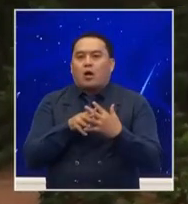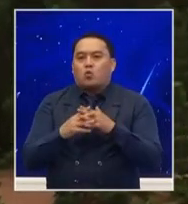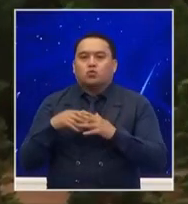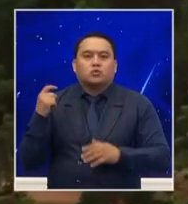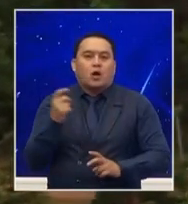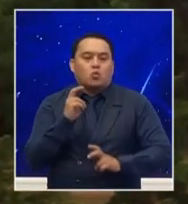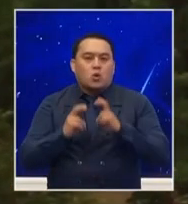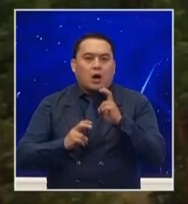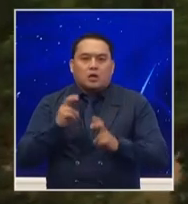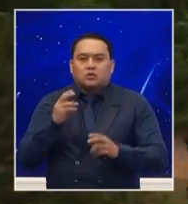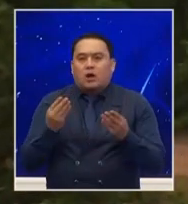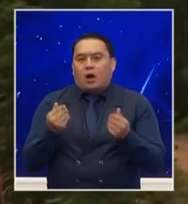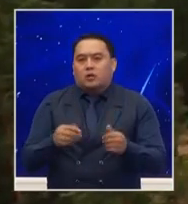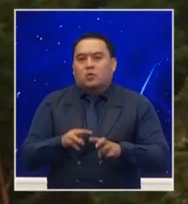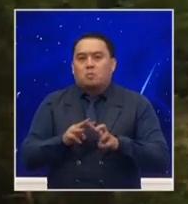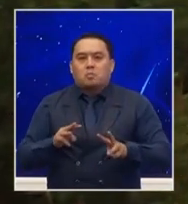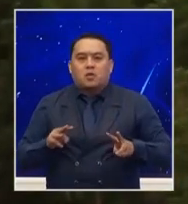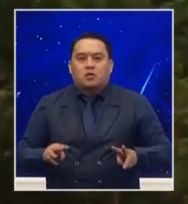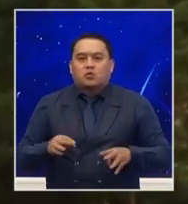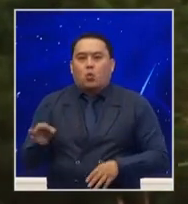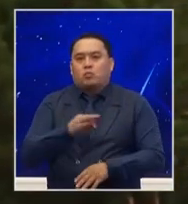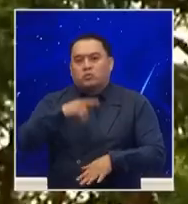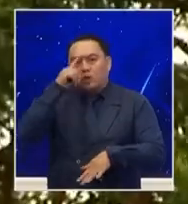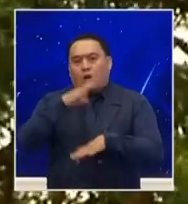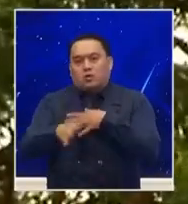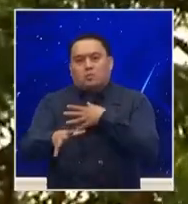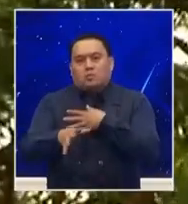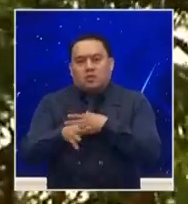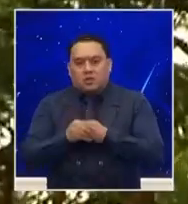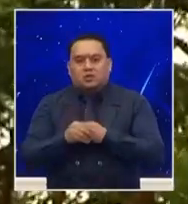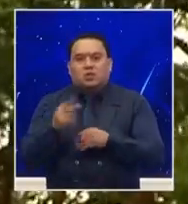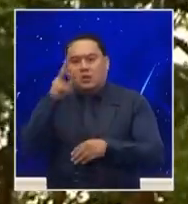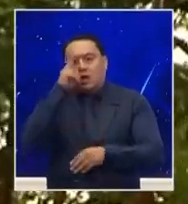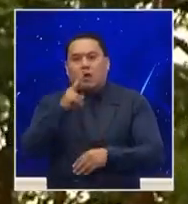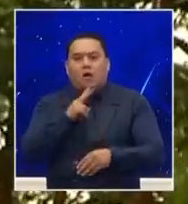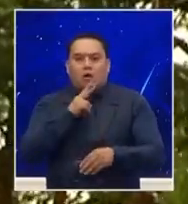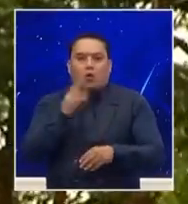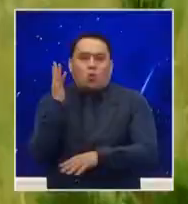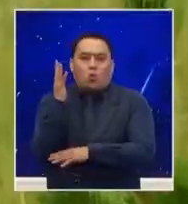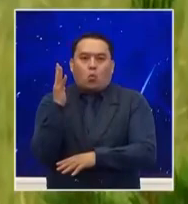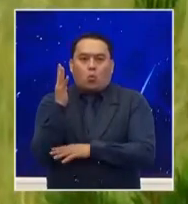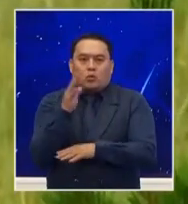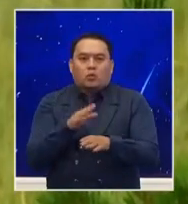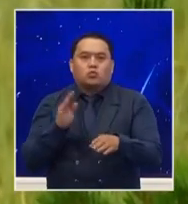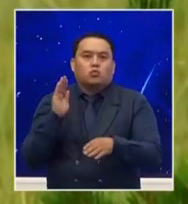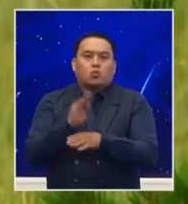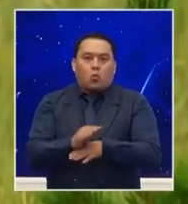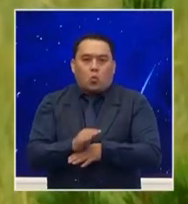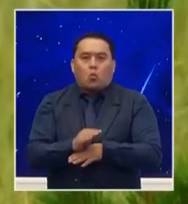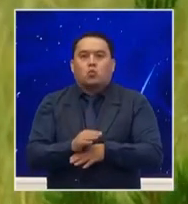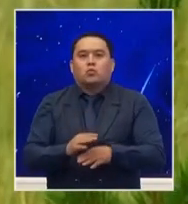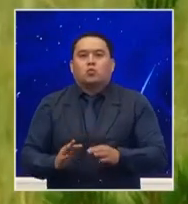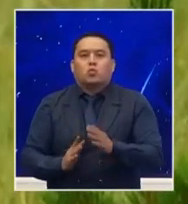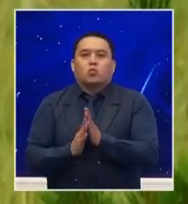шаруашылығы, өнеркәсіп, қаржы министрліктері және облыс әкімдіктерімен бірлесіп, 2 ай ішінде ормандарды молықтыру мен орман